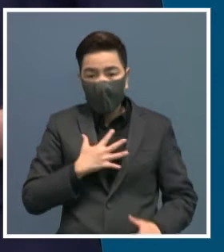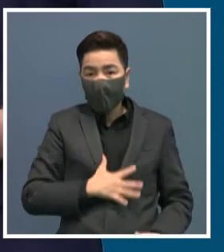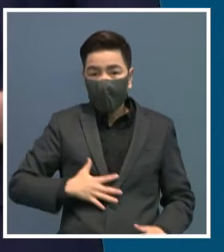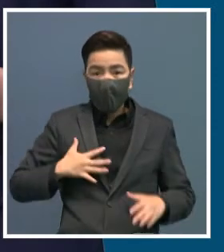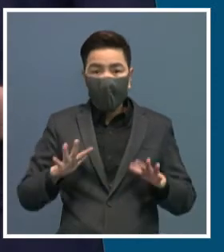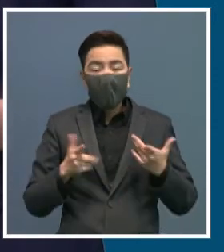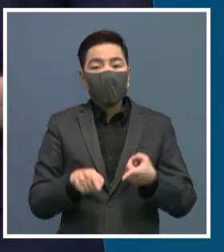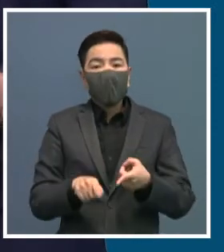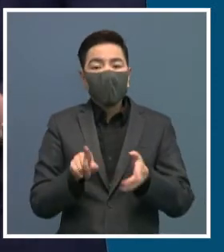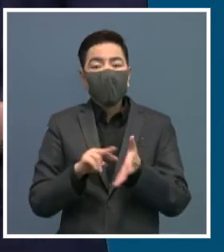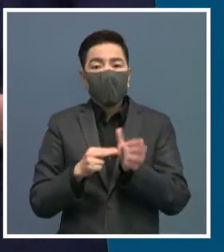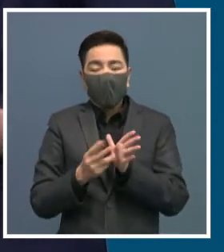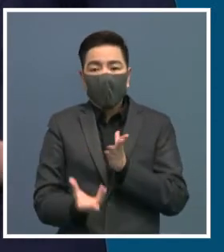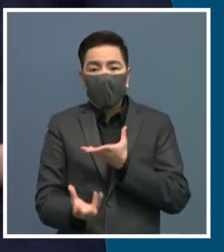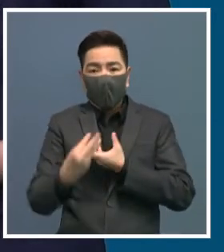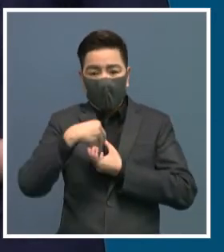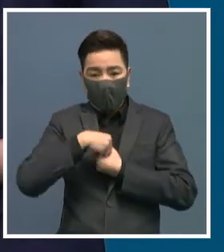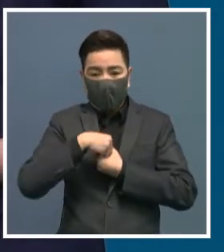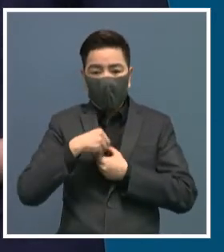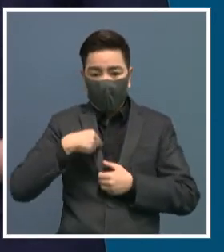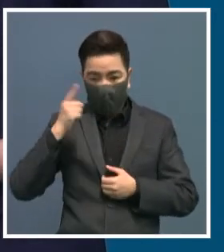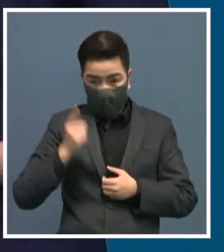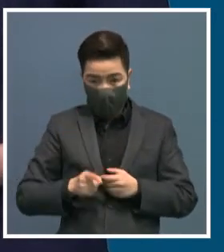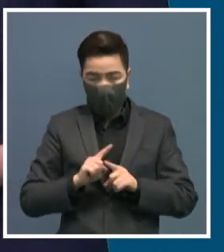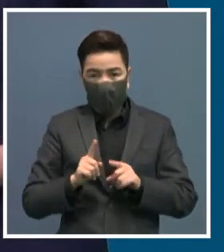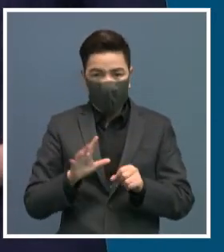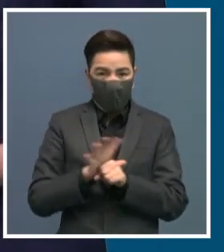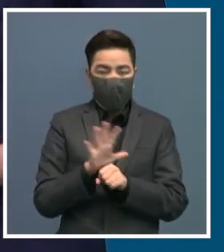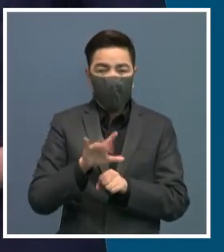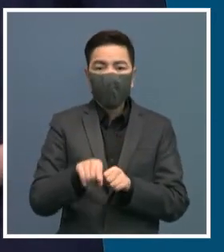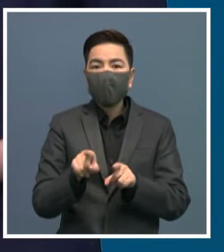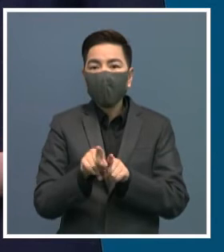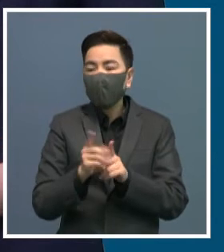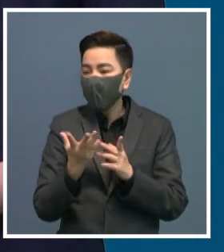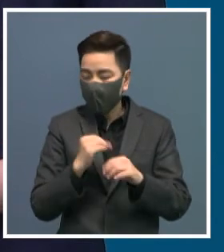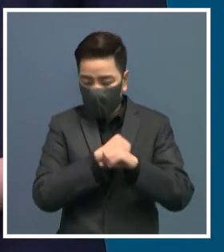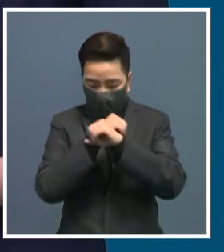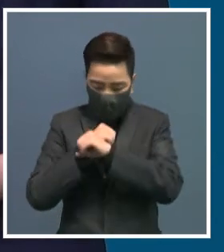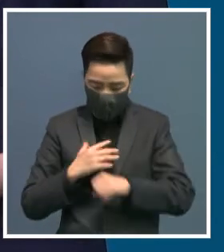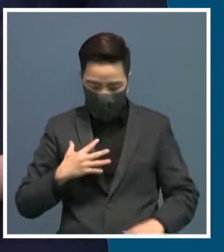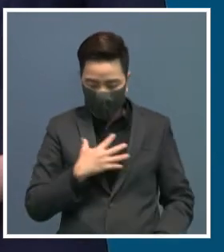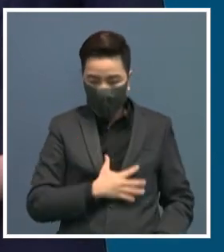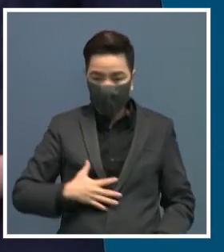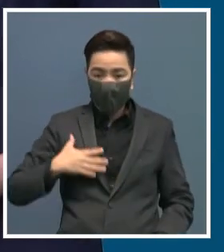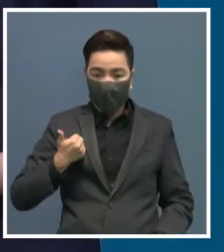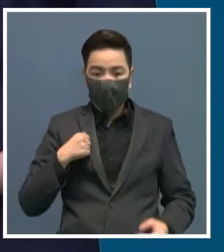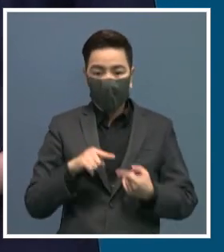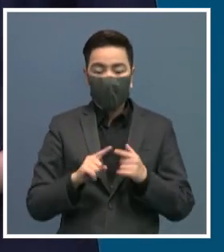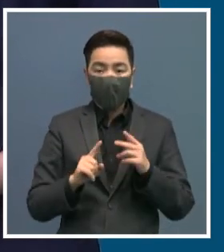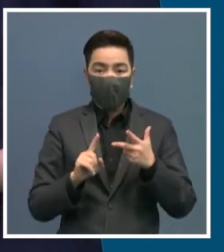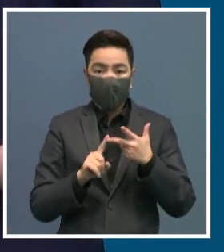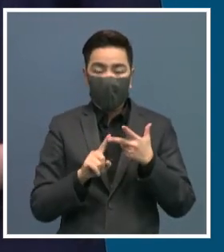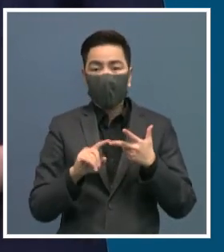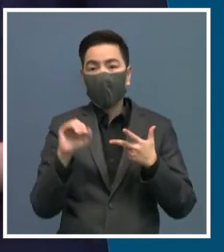ซึ่งเท่ากับว่ารับเชื้อเข้าร่างกายโดยตรงนะคะแต่ว่าไม่เกาะโรคแล้วก็สร้างภูมิคุ้มกันให้เกิดขึ้นค่ะสำหรับตัว